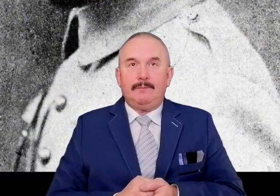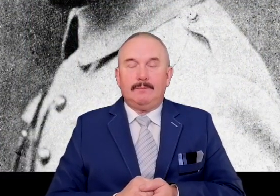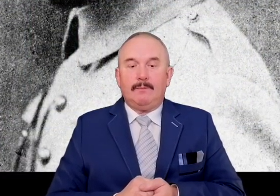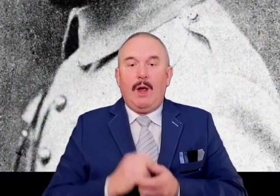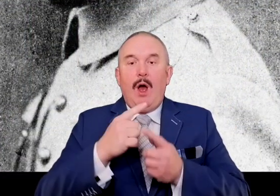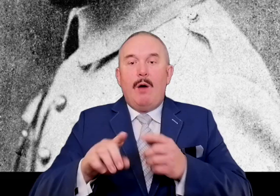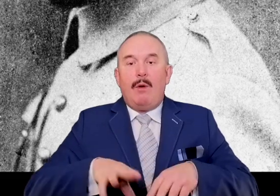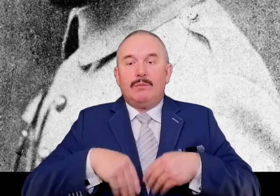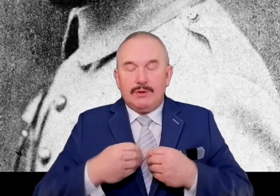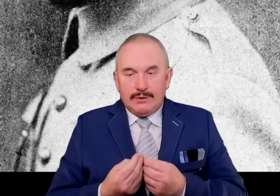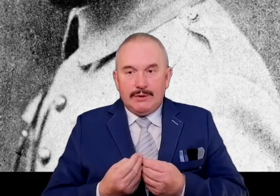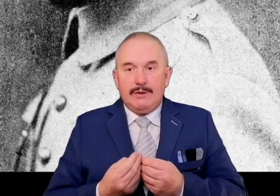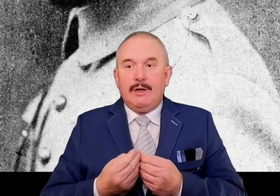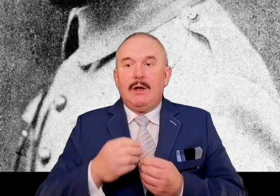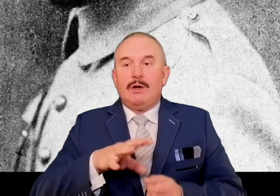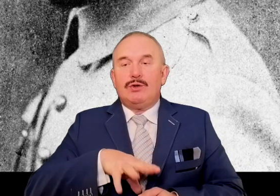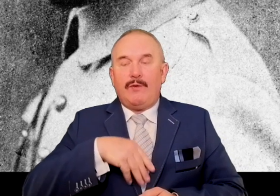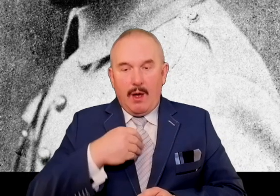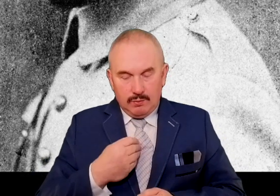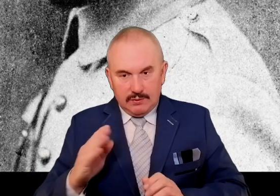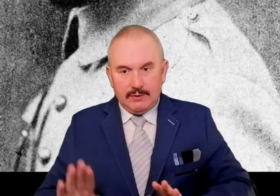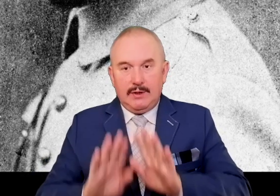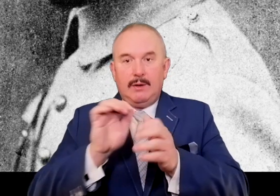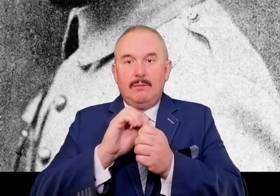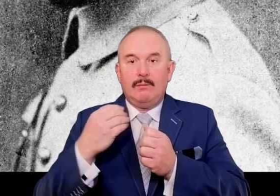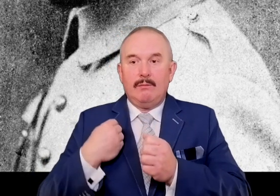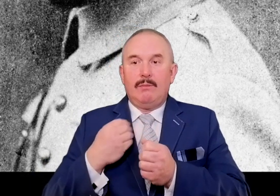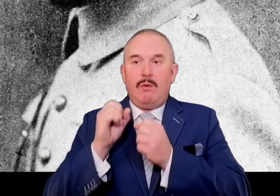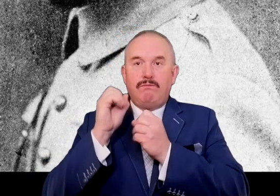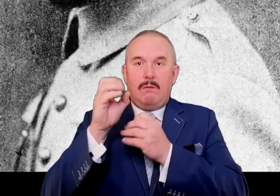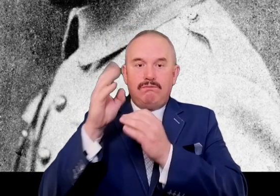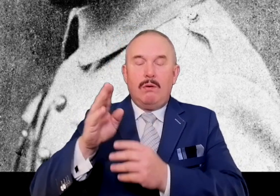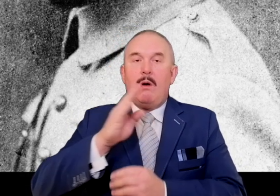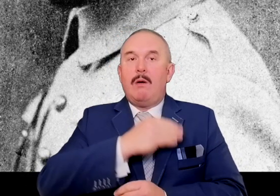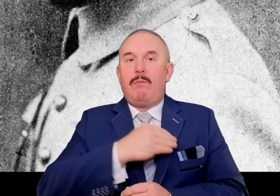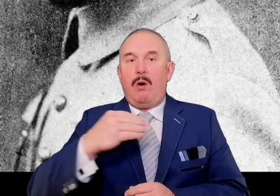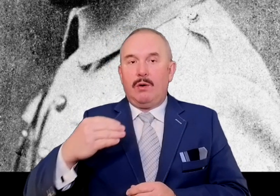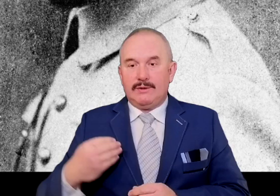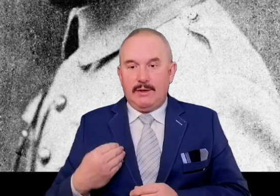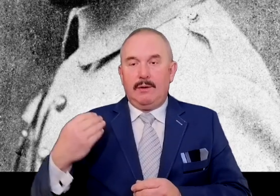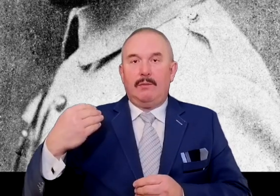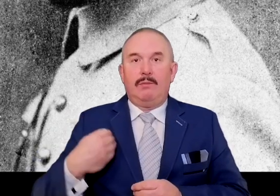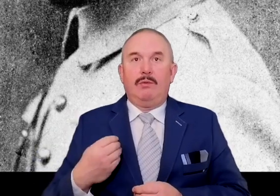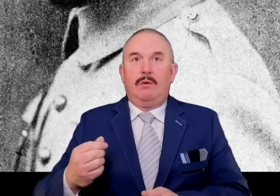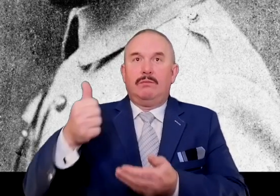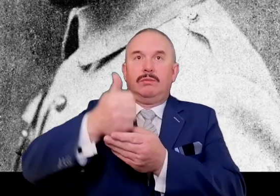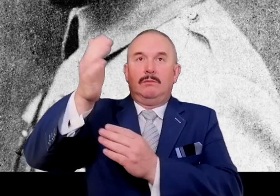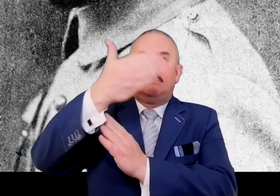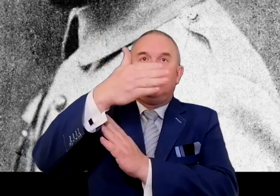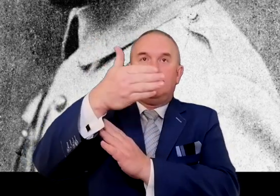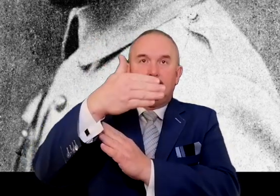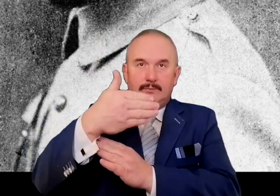Po mszy świętej przy salutach armatnych i odegraniu hymnu polskiego morska bandera polska wznosiła się na